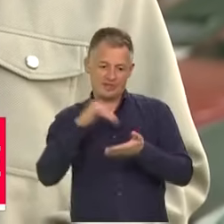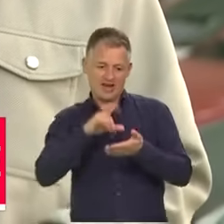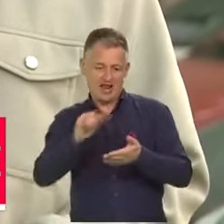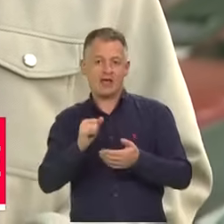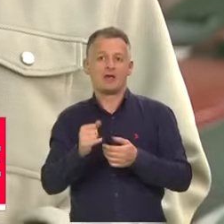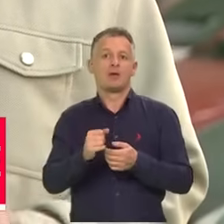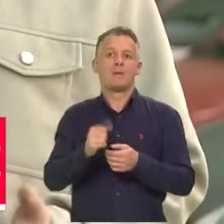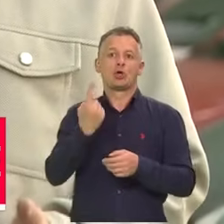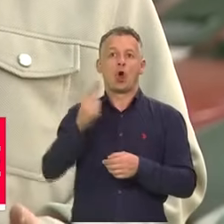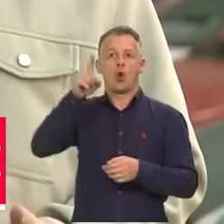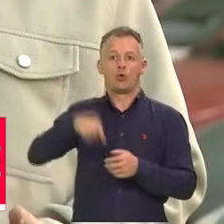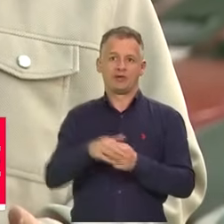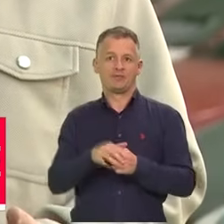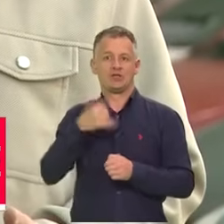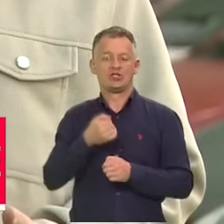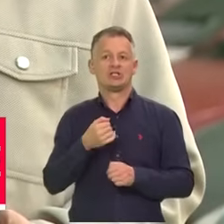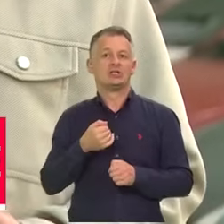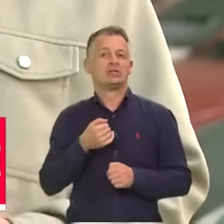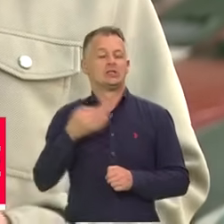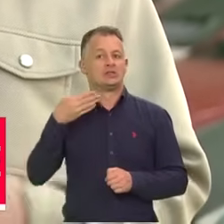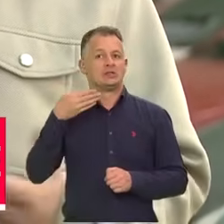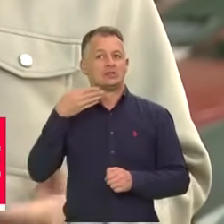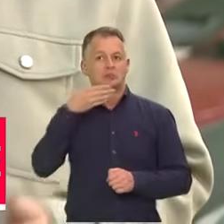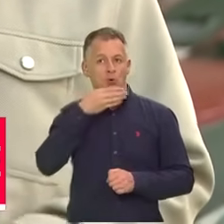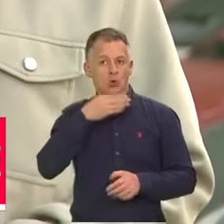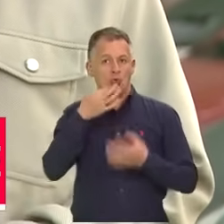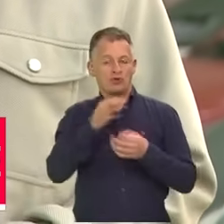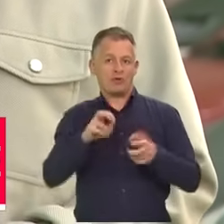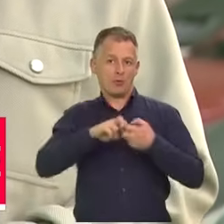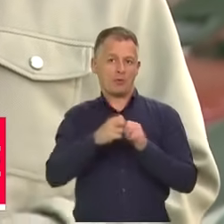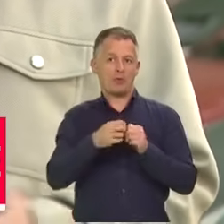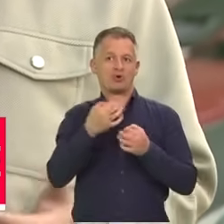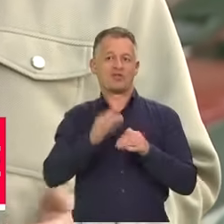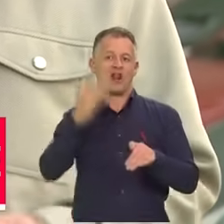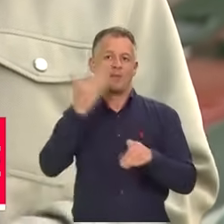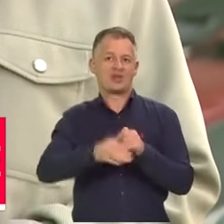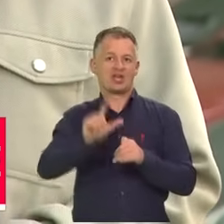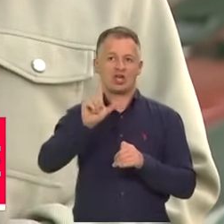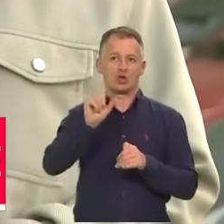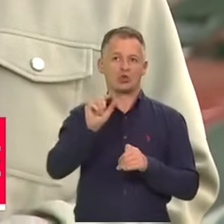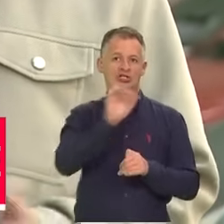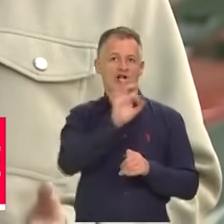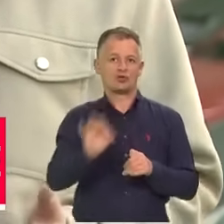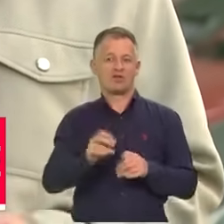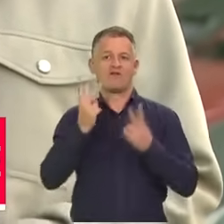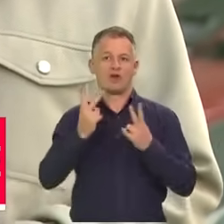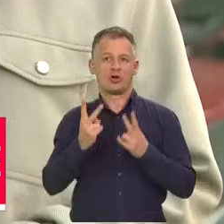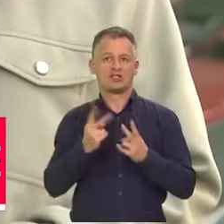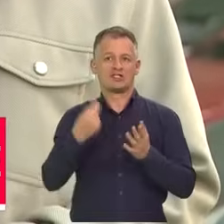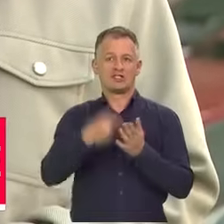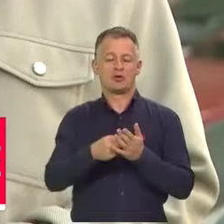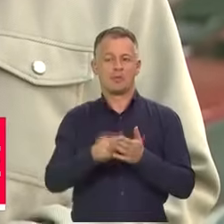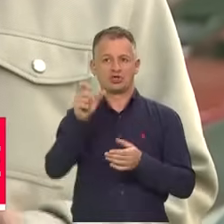lună. Și sporurile vor fi afectate, acestea urmând să fie plafonate la 20% din valoarea